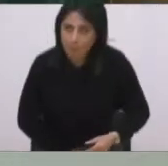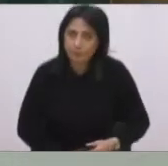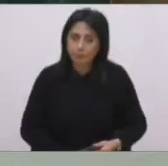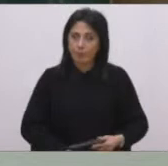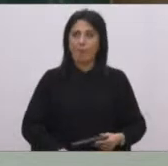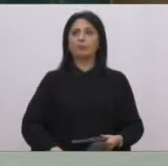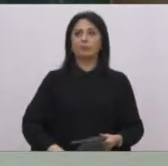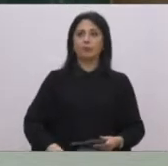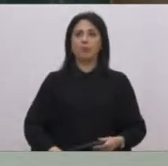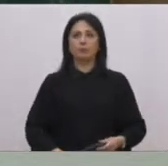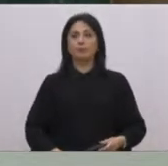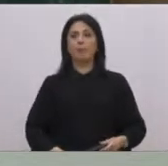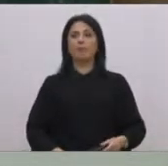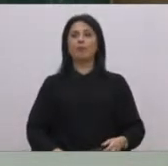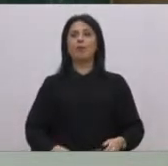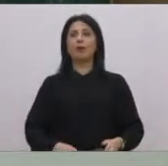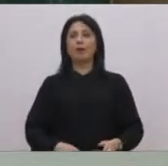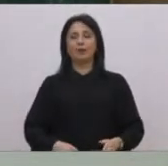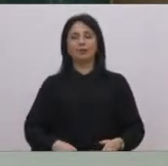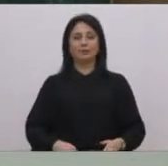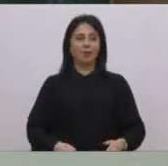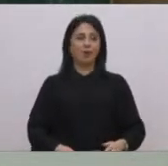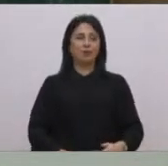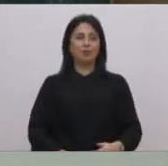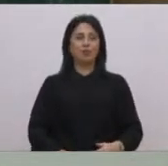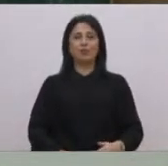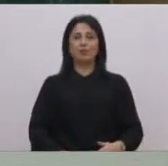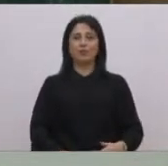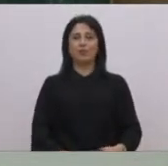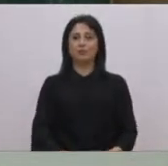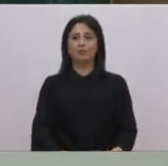ბატონი გიორგი ვაშაძე.